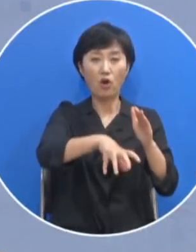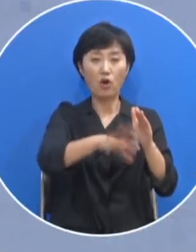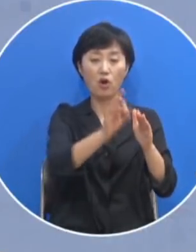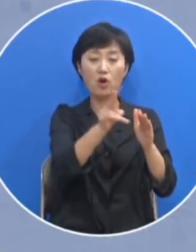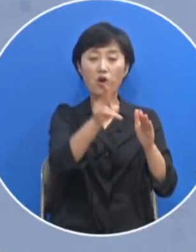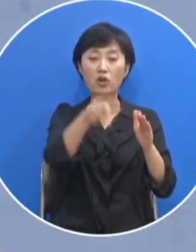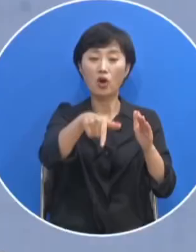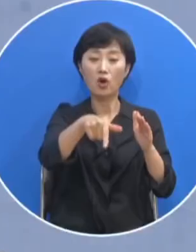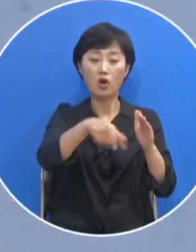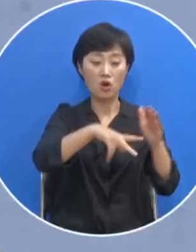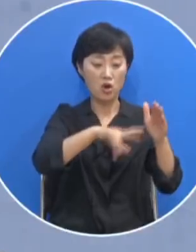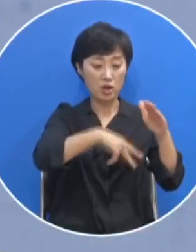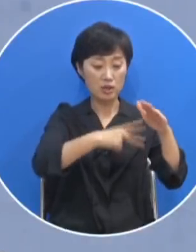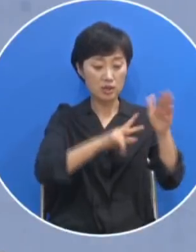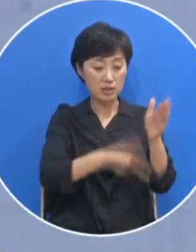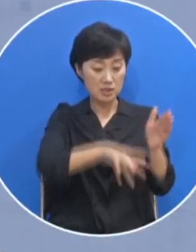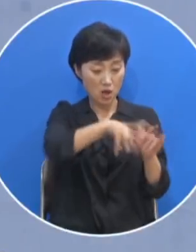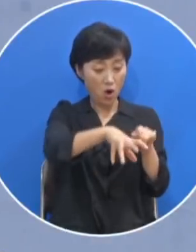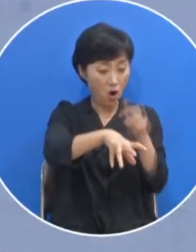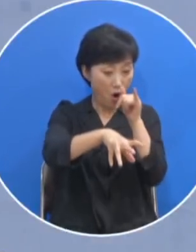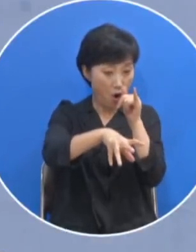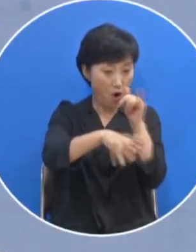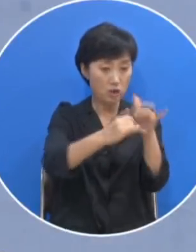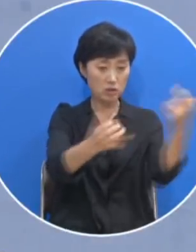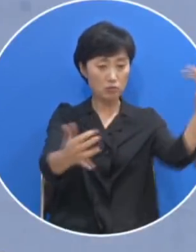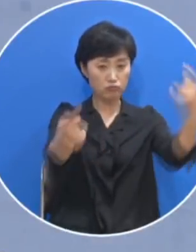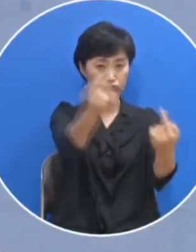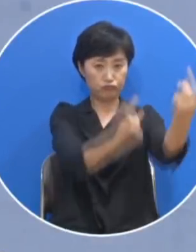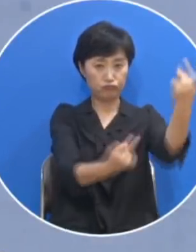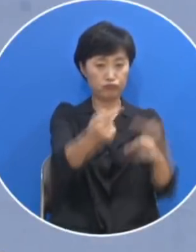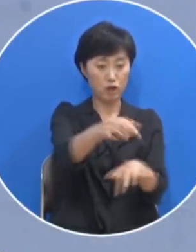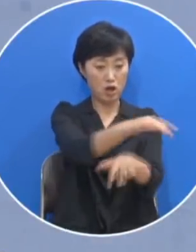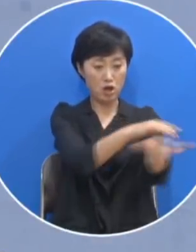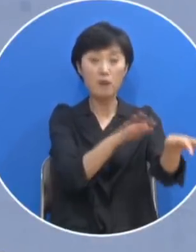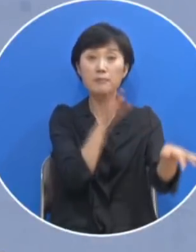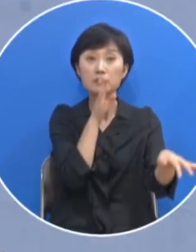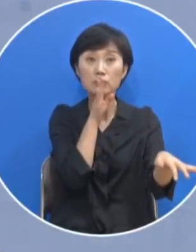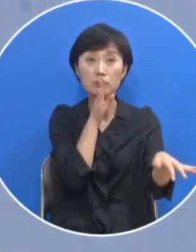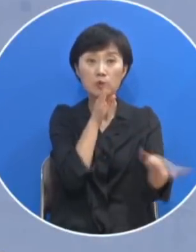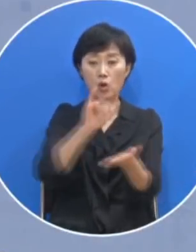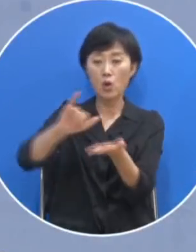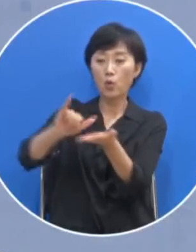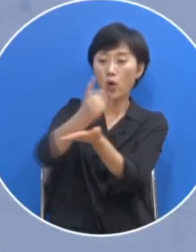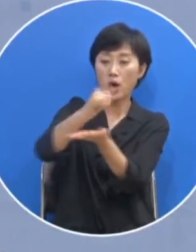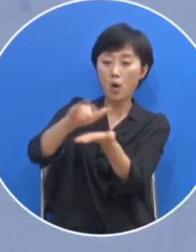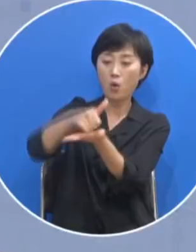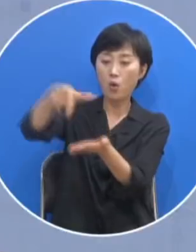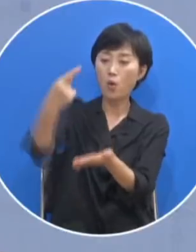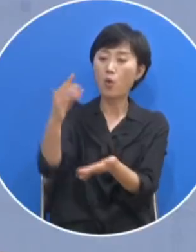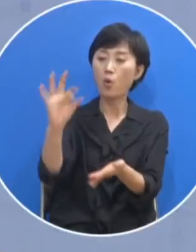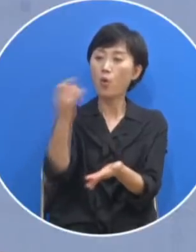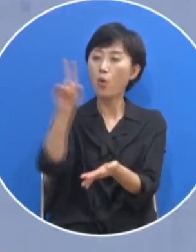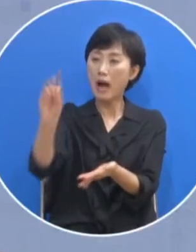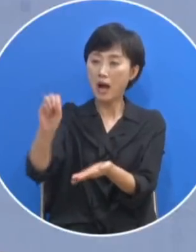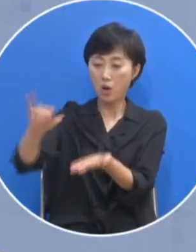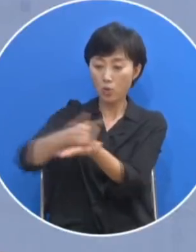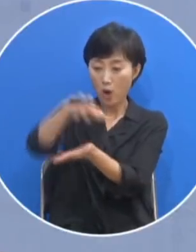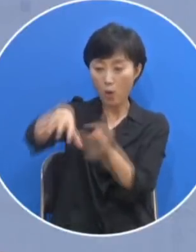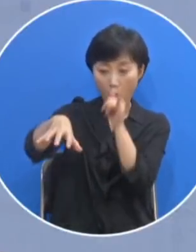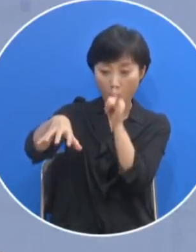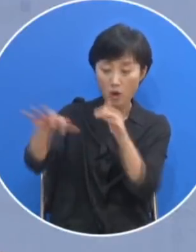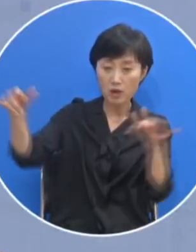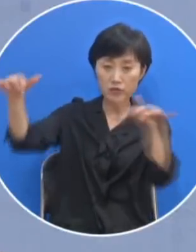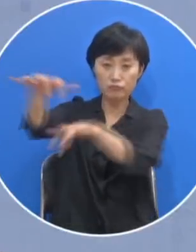공항 만들어 사람 5일 거 아닙니까 에러 제어 커피포트 건 플랫폼 이라고 합니다 이 커다랗고 보안 그런데 이